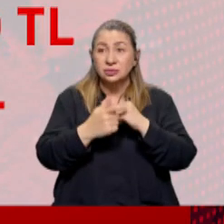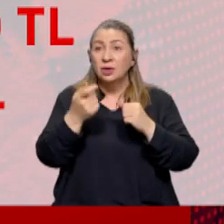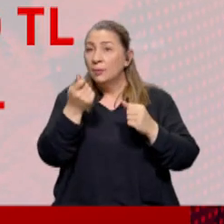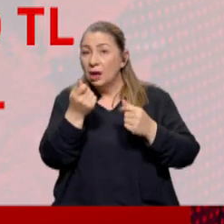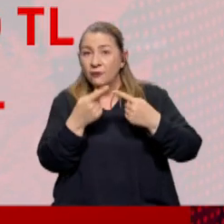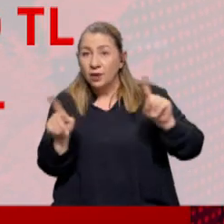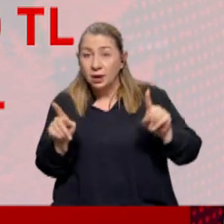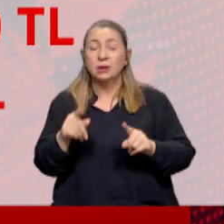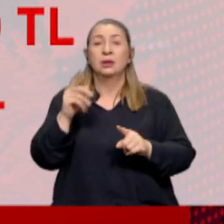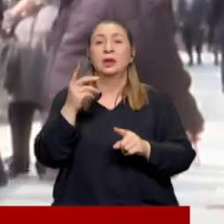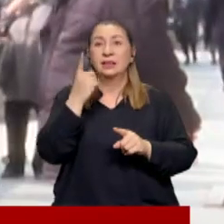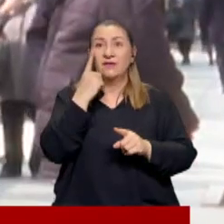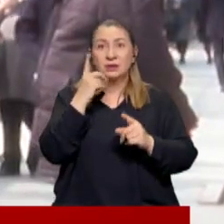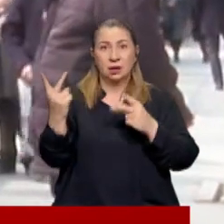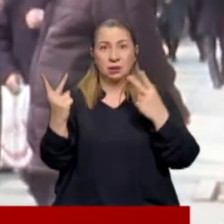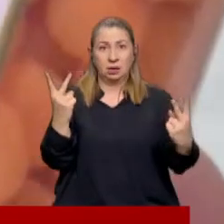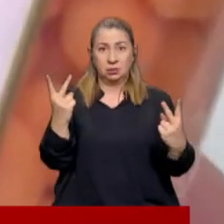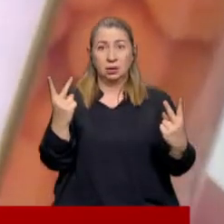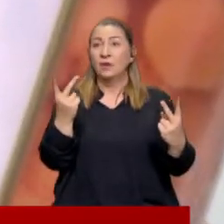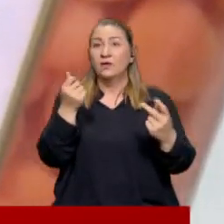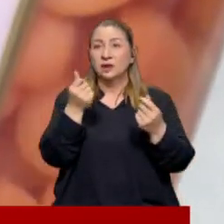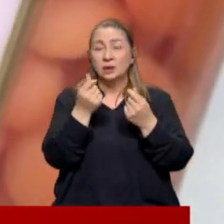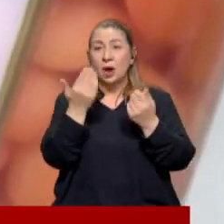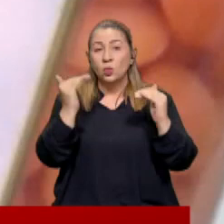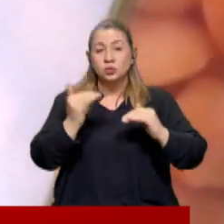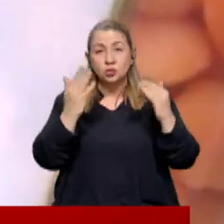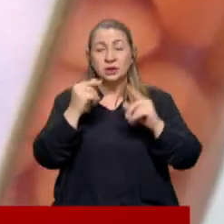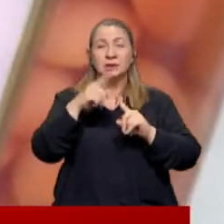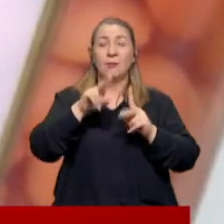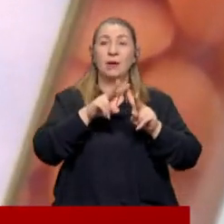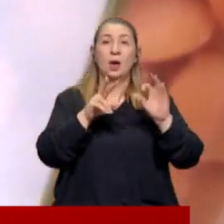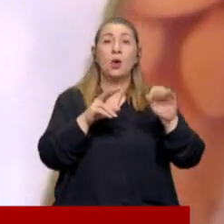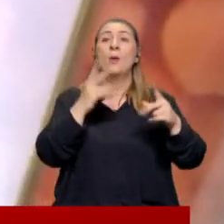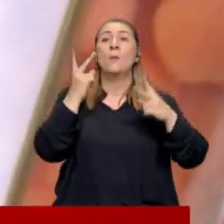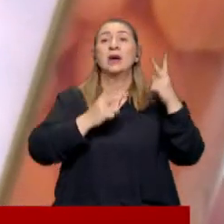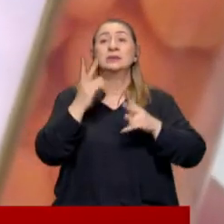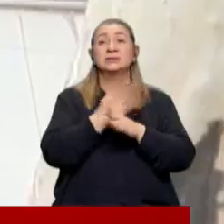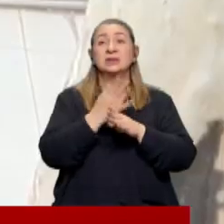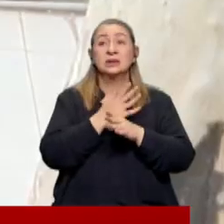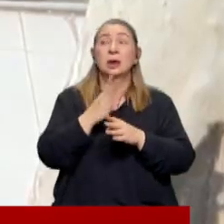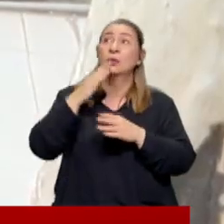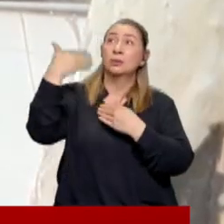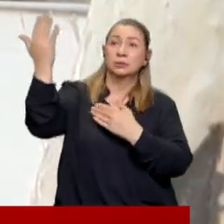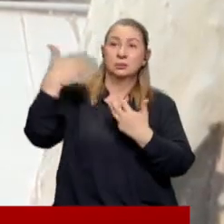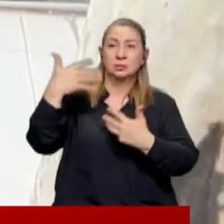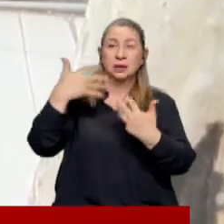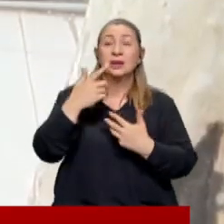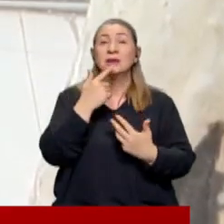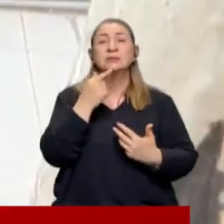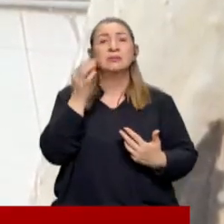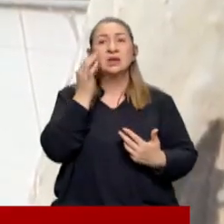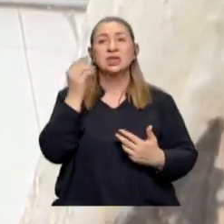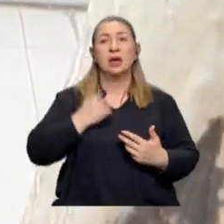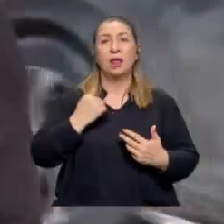fark dikkat çekici İkisi de devlete ait kurumlardan fiyatı daha uygun olan TM onun Bazı ürünleri ise ithal Hemen onun kırmızı